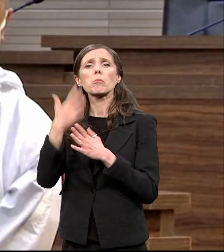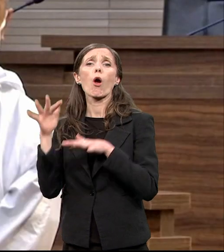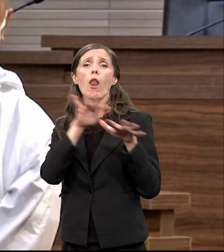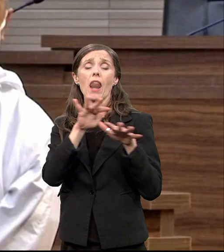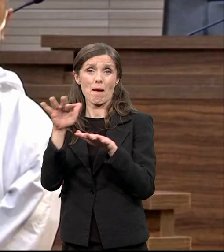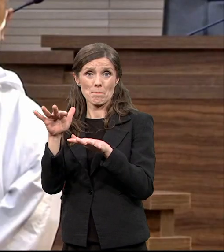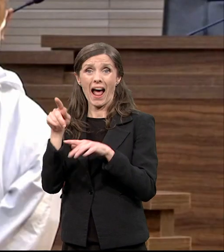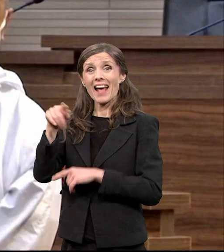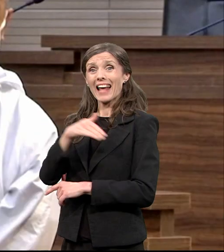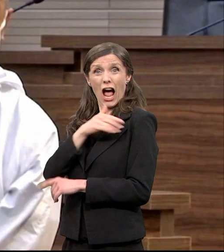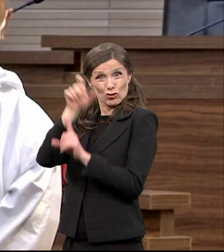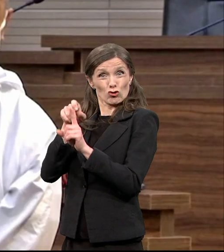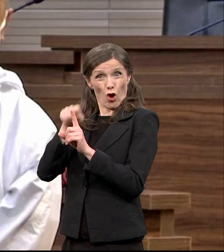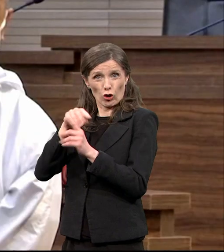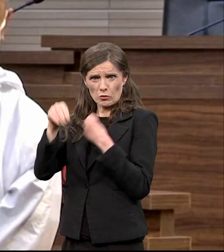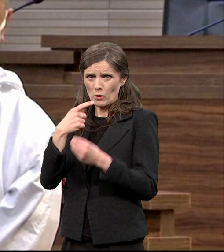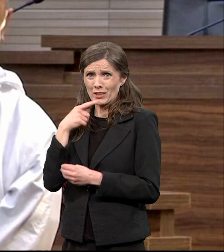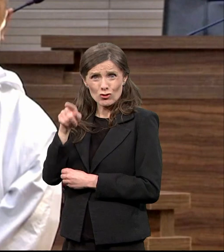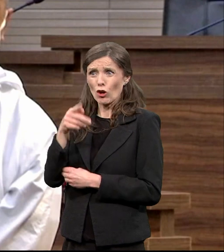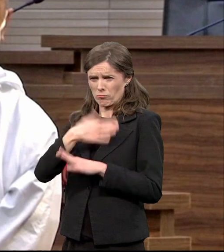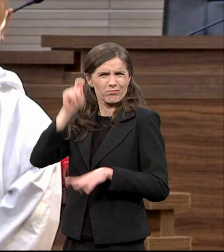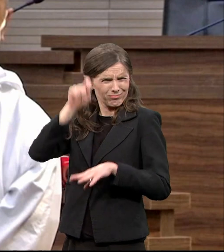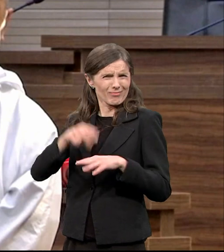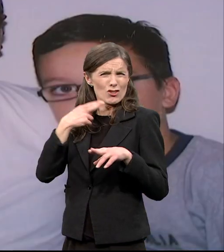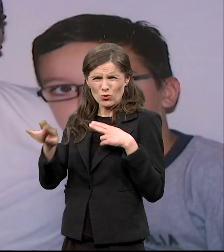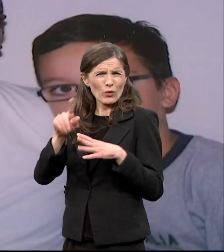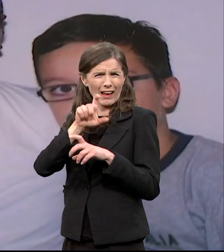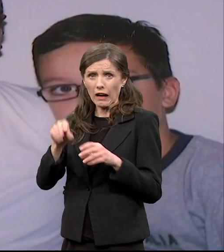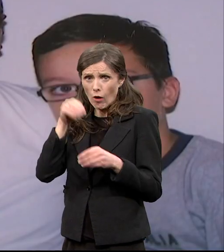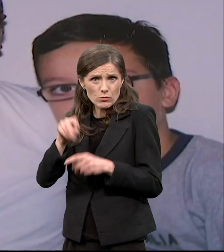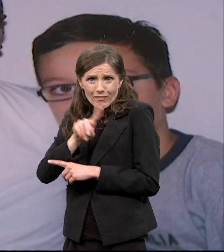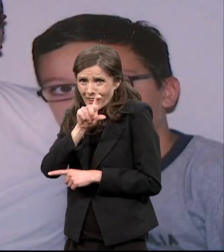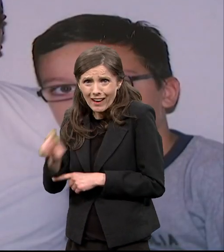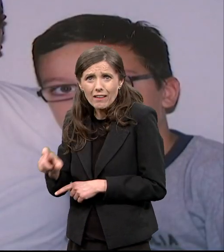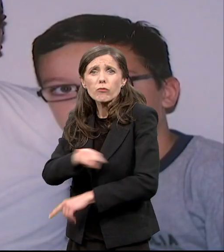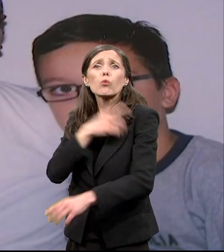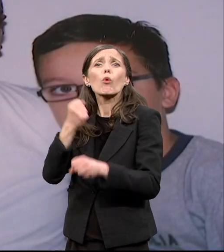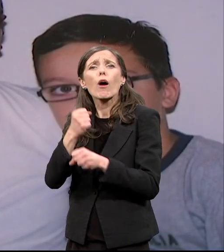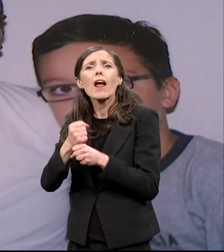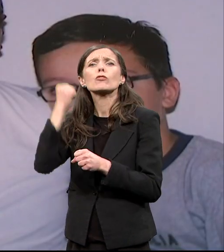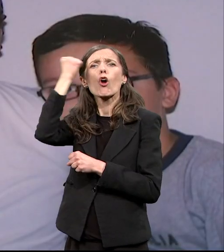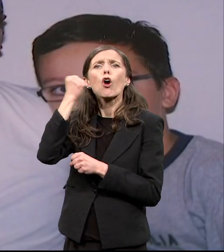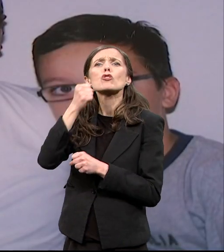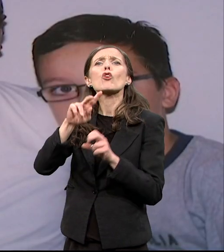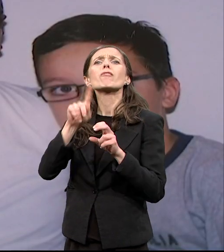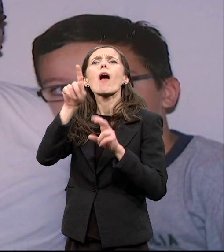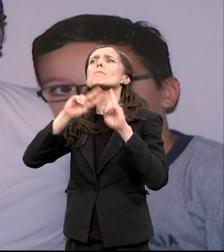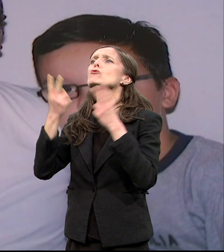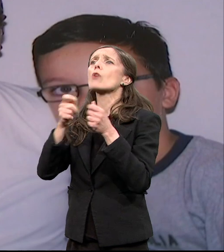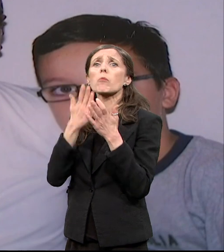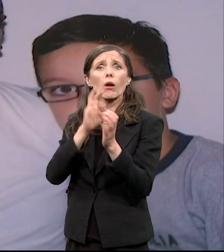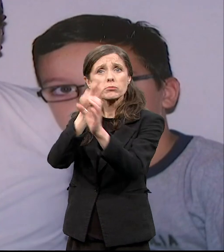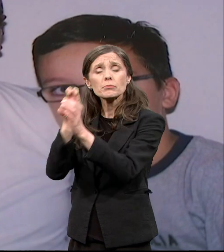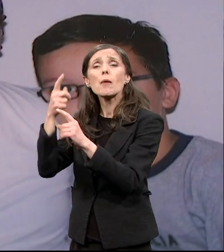da je osuđen potpuno nevin čovek. Radio je godinama na Kosovu i Metohiji za međunarodne organizacije i u dva ministarstva u